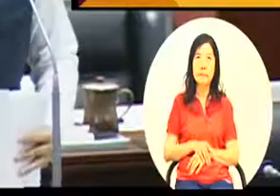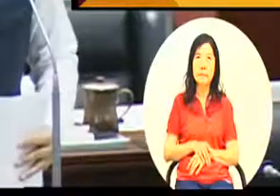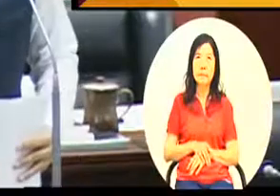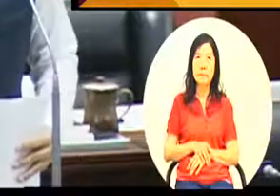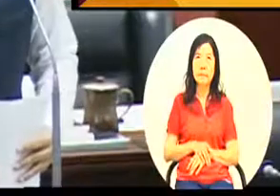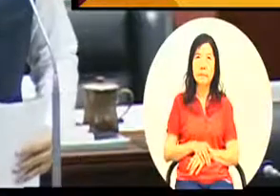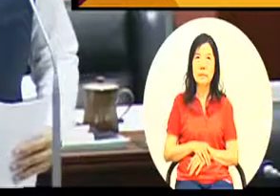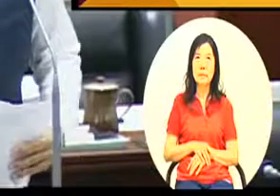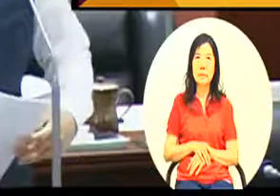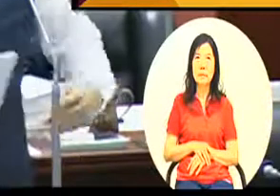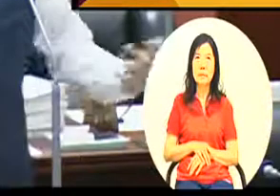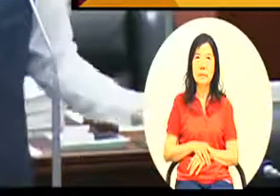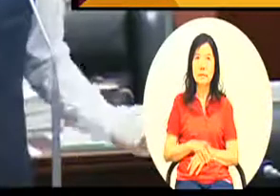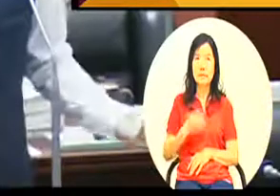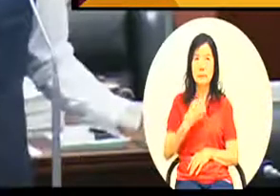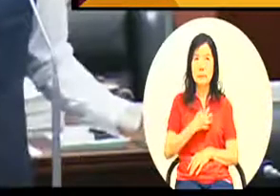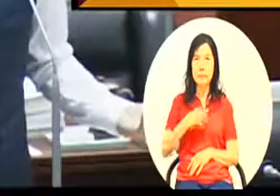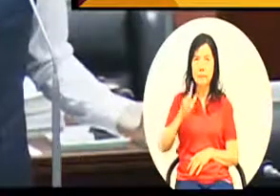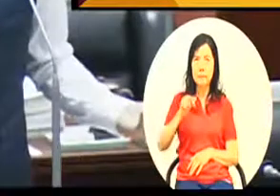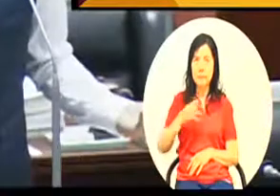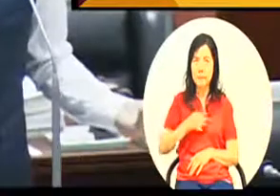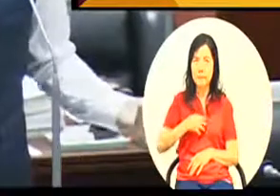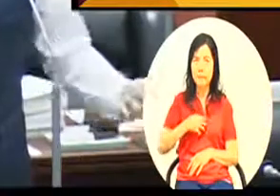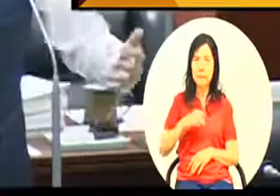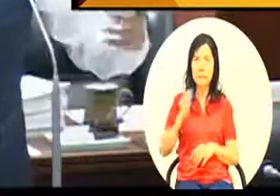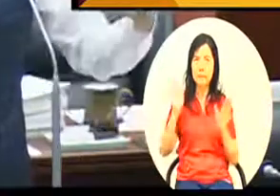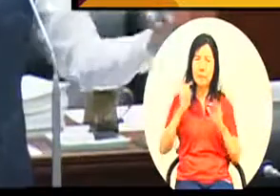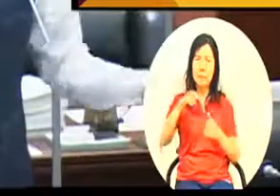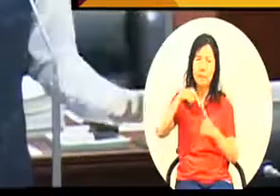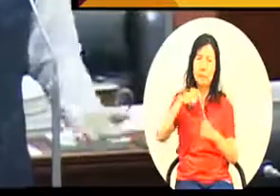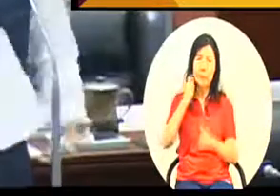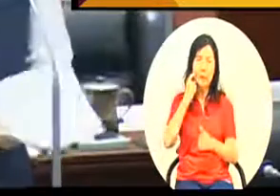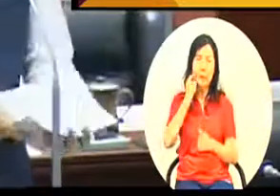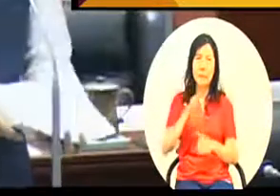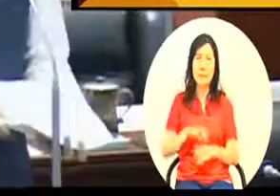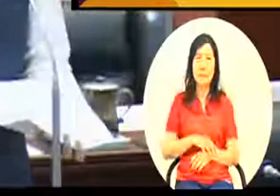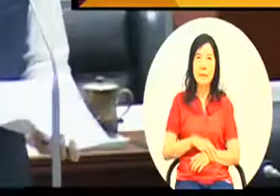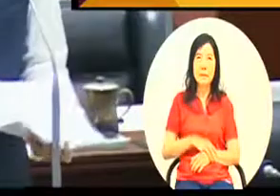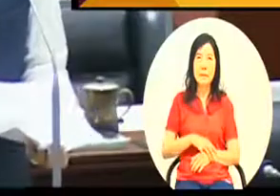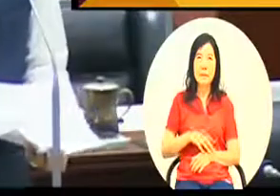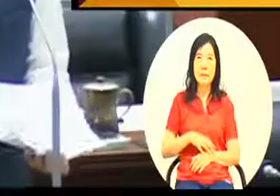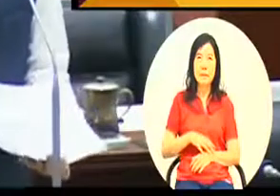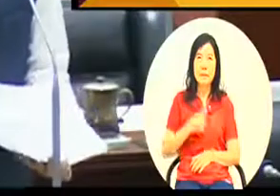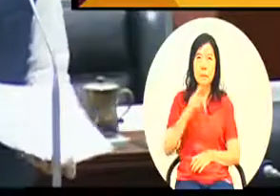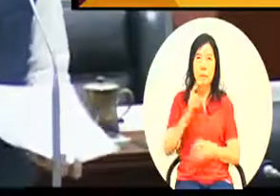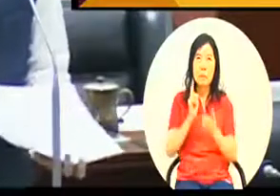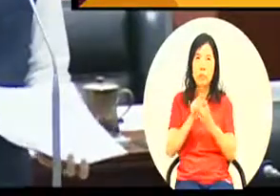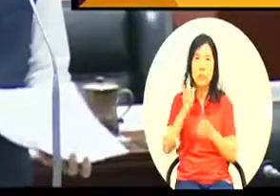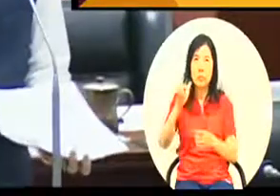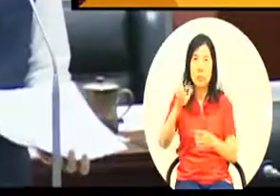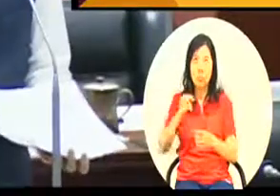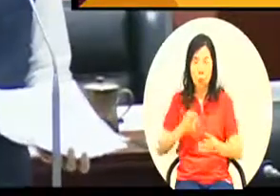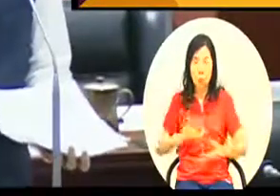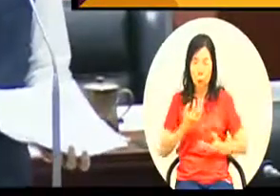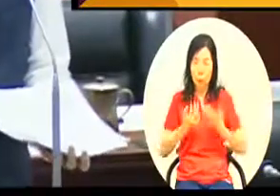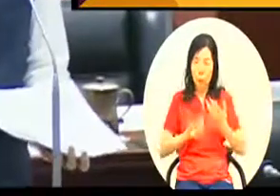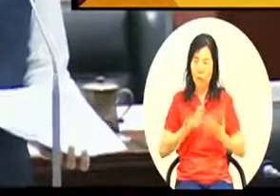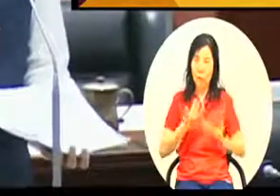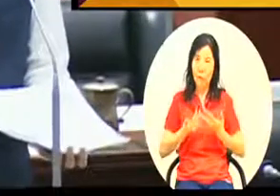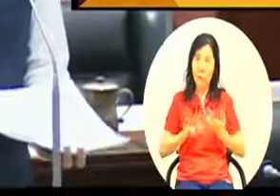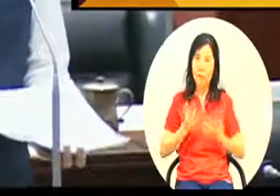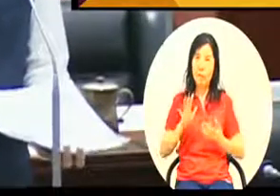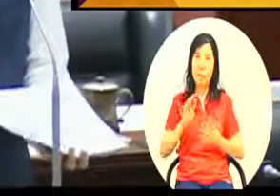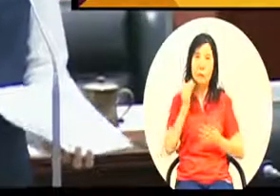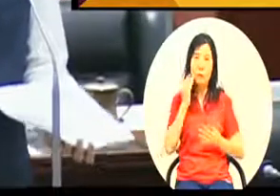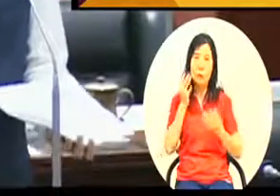老师 complain 是很难教，很难教之下，我所碰到老师都是还有热忱的哦。如果遇到